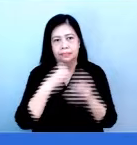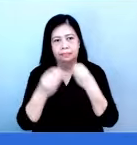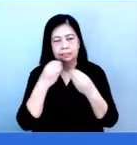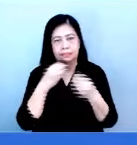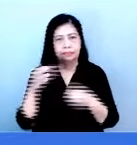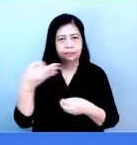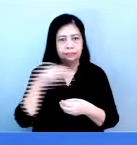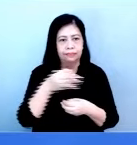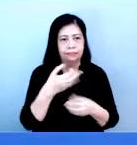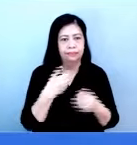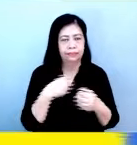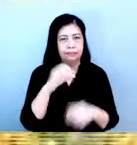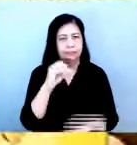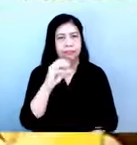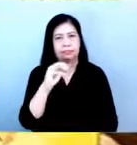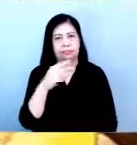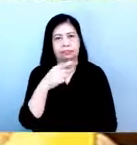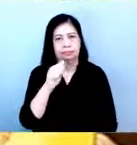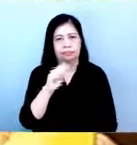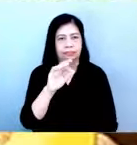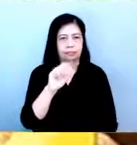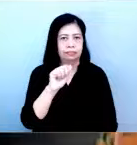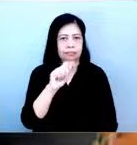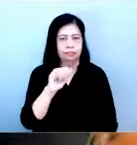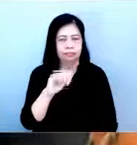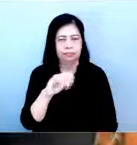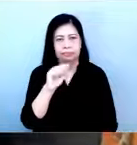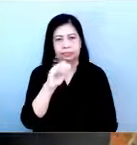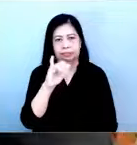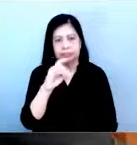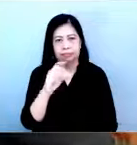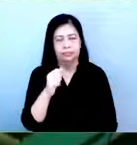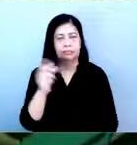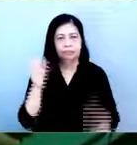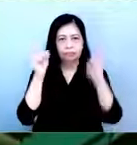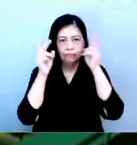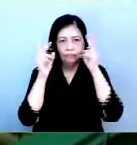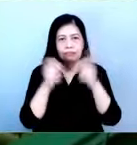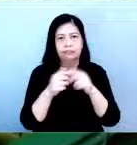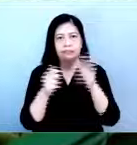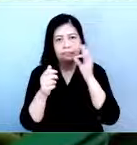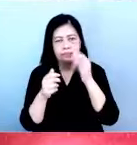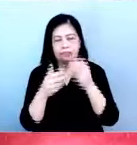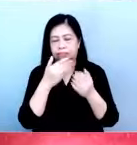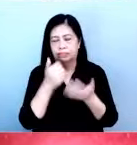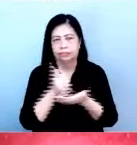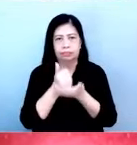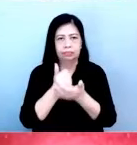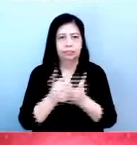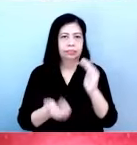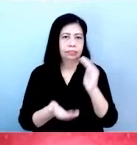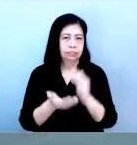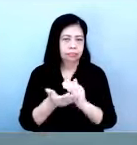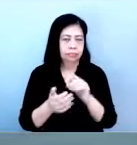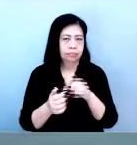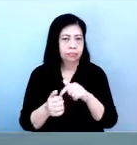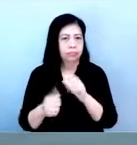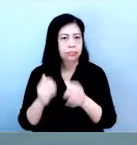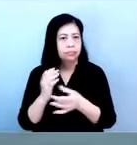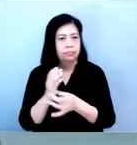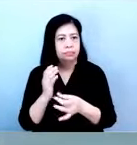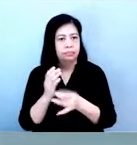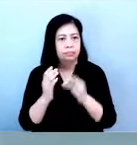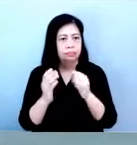na mayroong omega-3 fatty acids. Ang mga high fiber fruits, vegetables pati na whole grains ay makatutulong namang mabawasan ang saturated fats. Sa mga